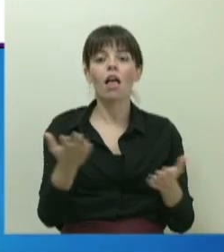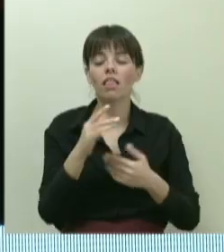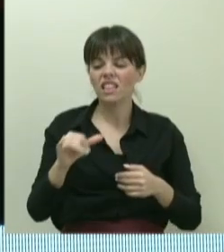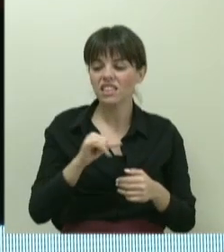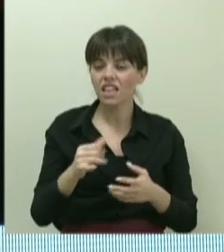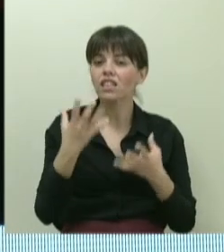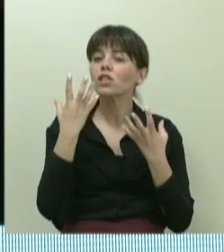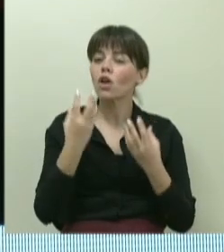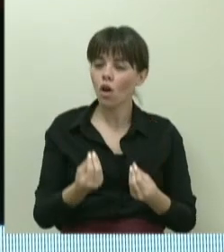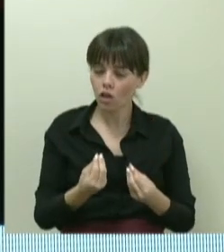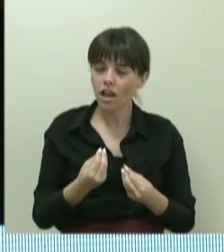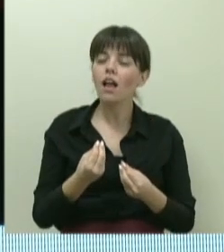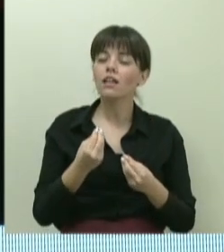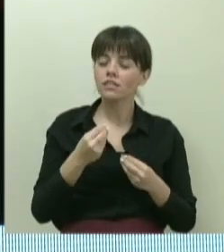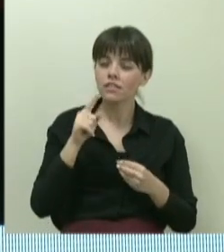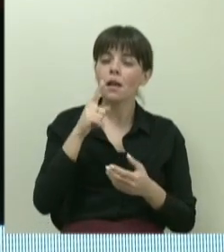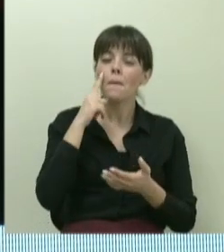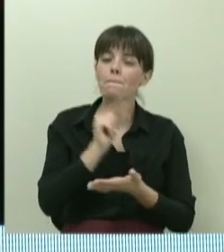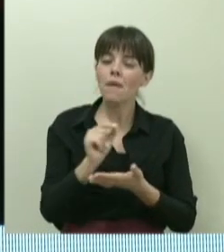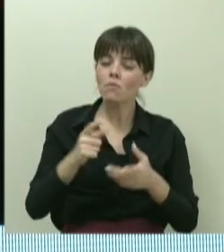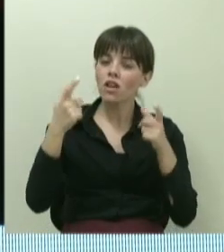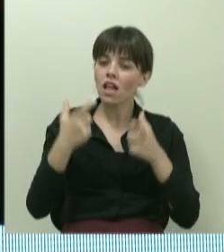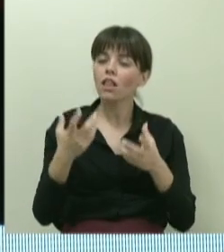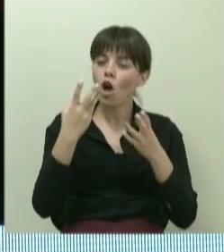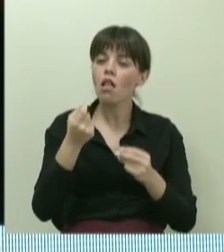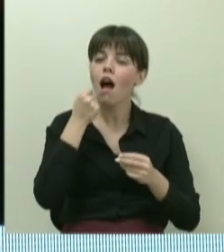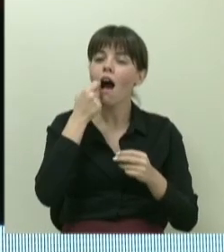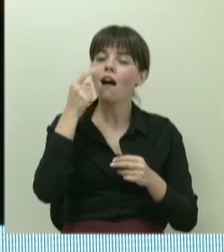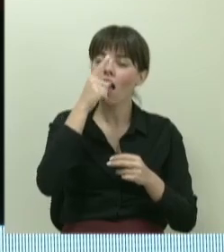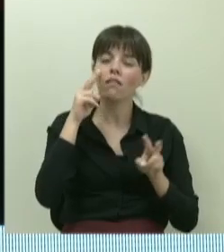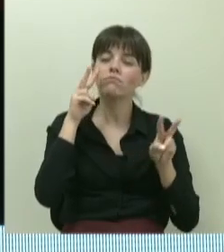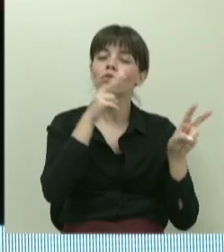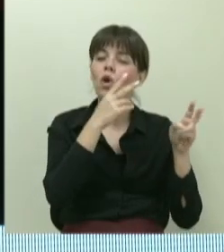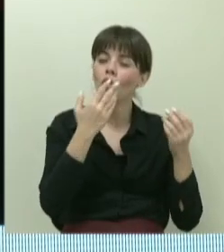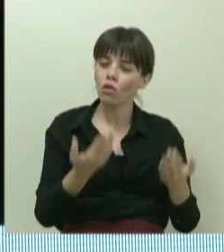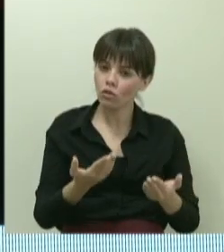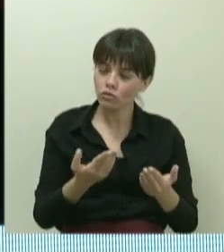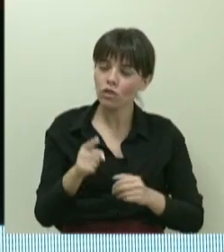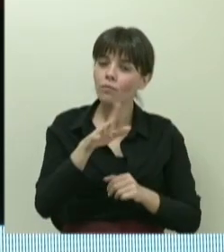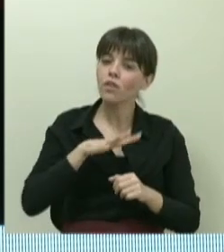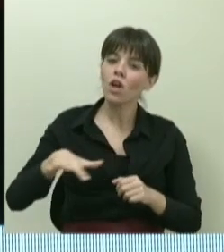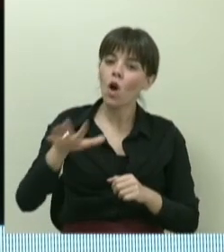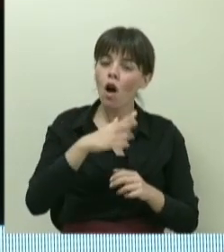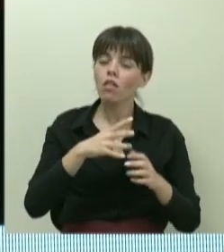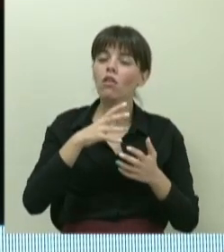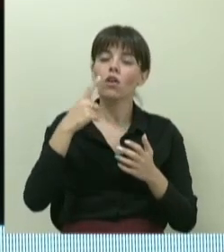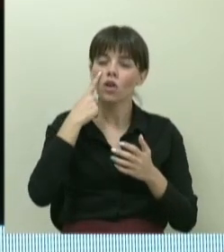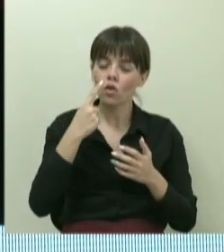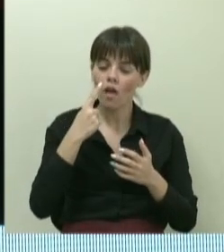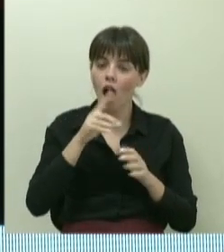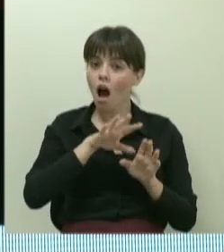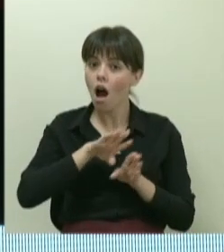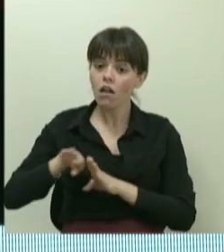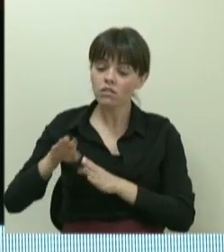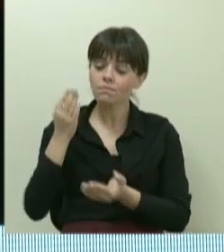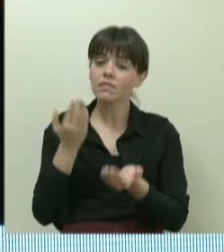olarak klasik memur kenti olan Ankara'yı görüyoruz. Onu ayrı bir sınıfta değerlendirmek